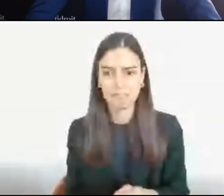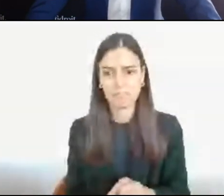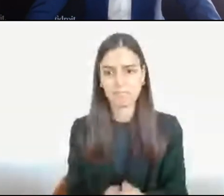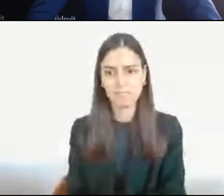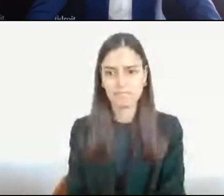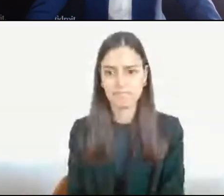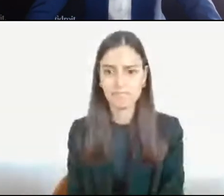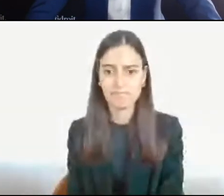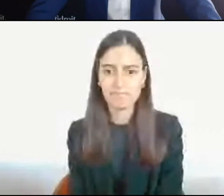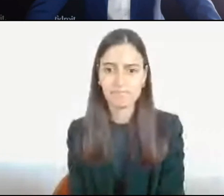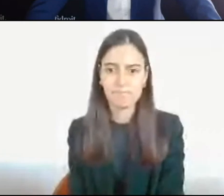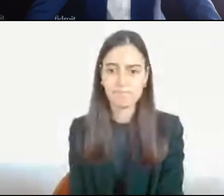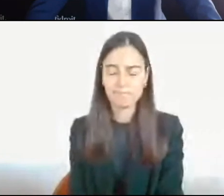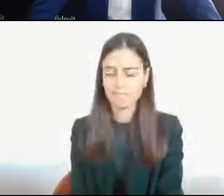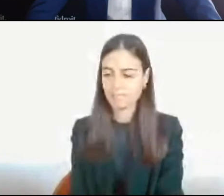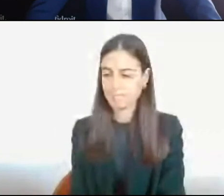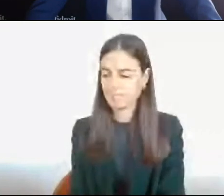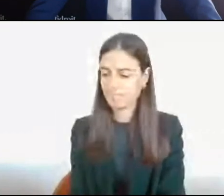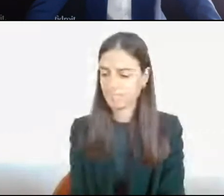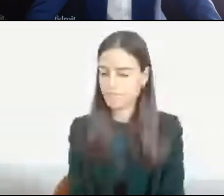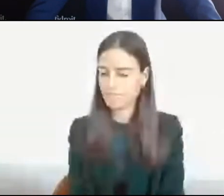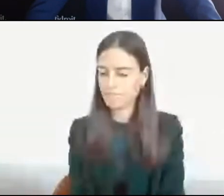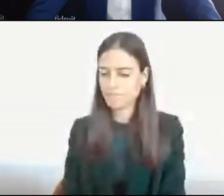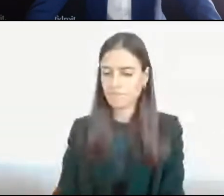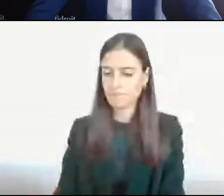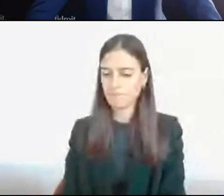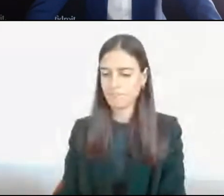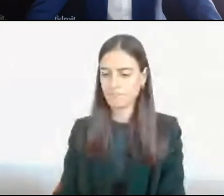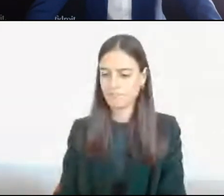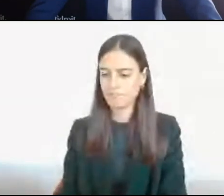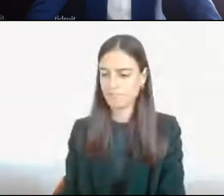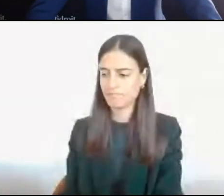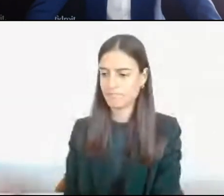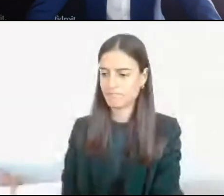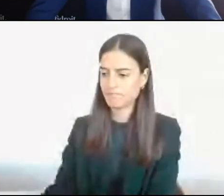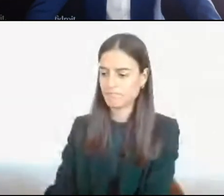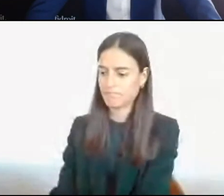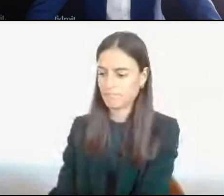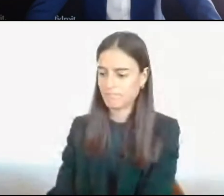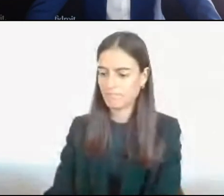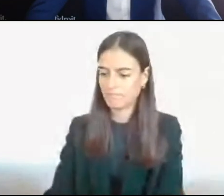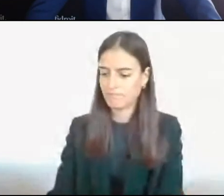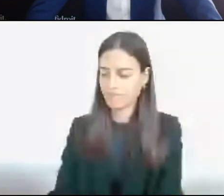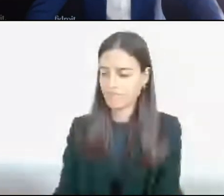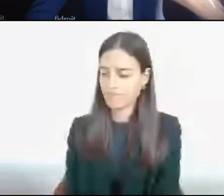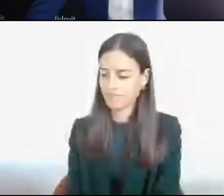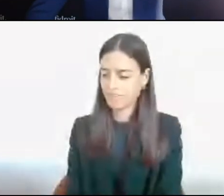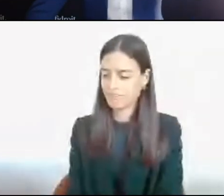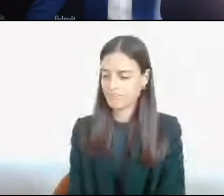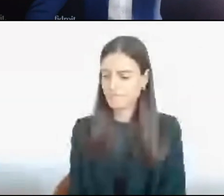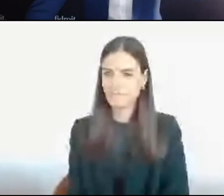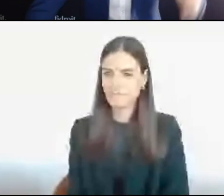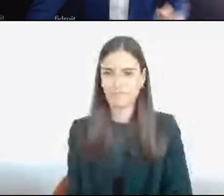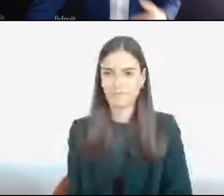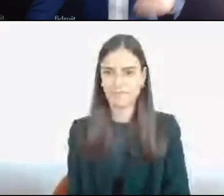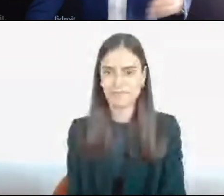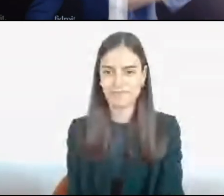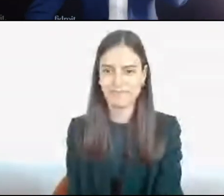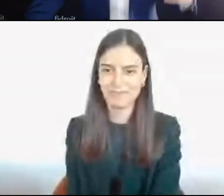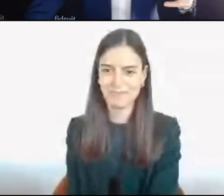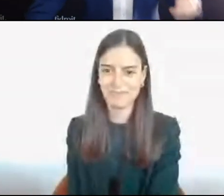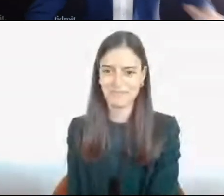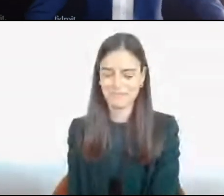retraite. Olivier Rosenfeld, on ne perd pas de vue non plus la dimension fiscale. Hein. Ça, on n'y échappe pas. Jamais, Vincent.